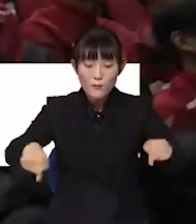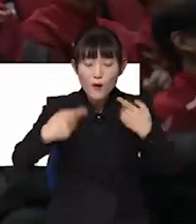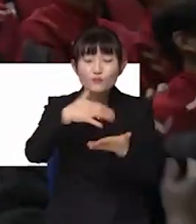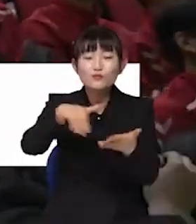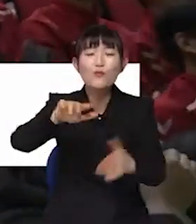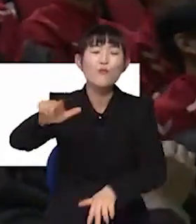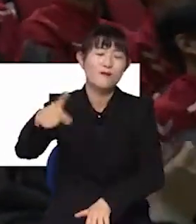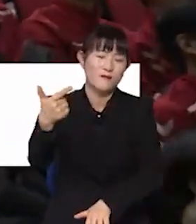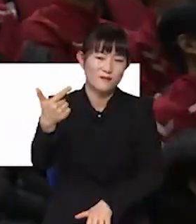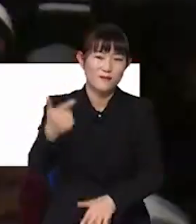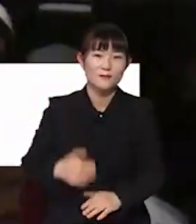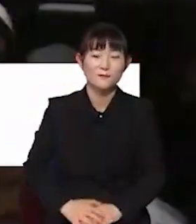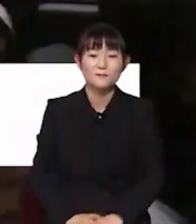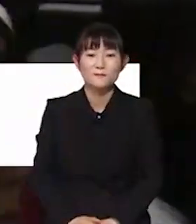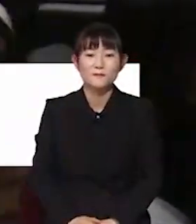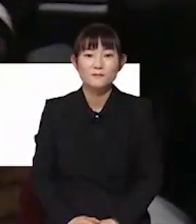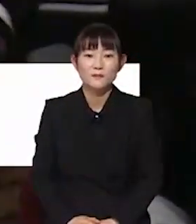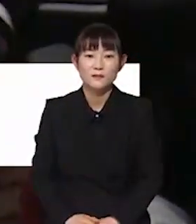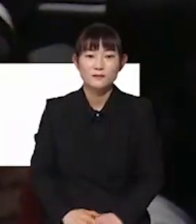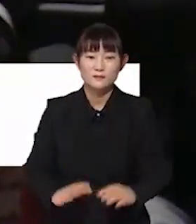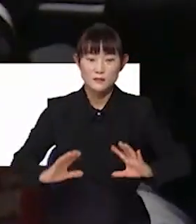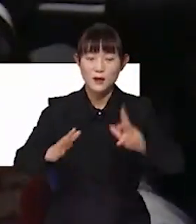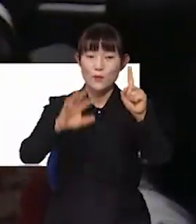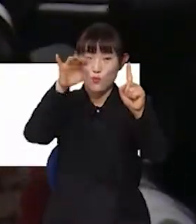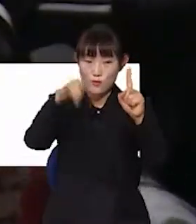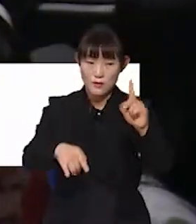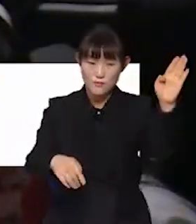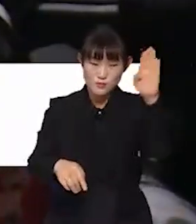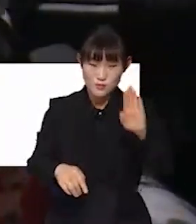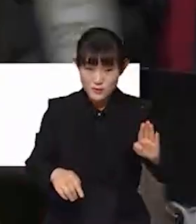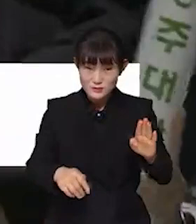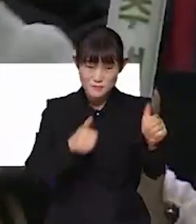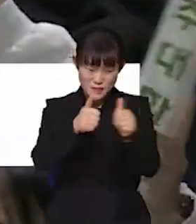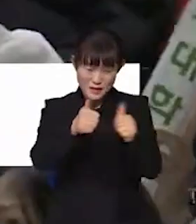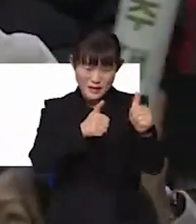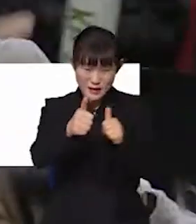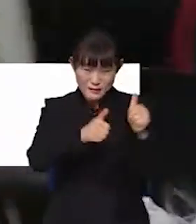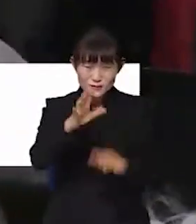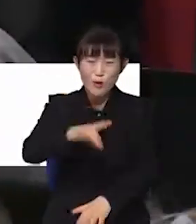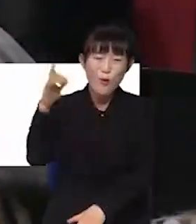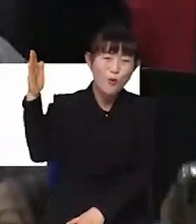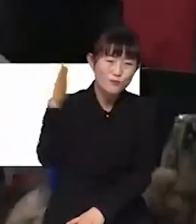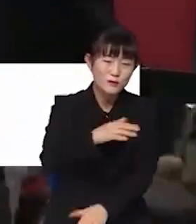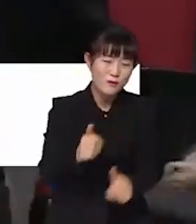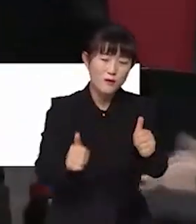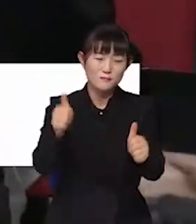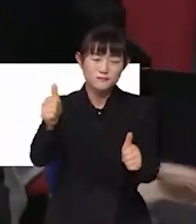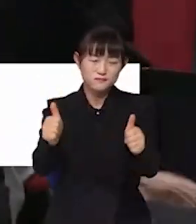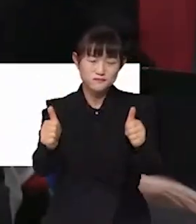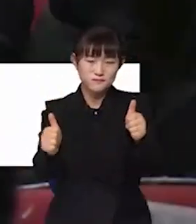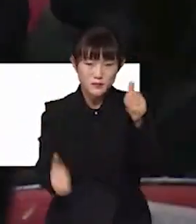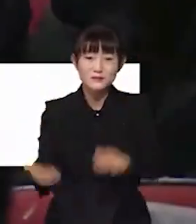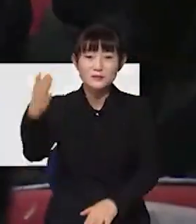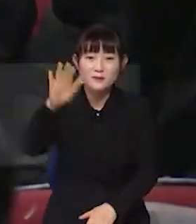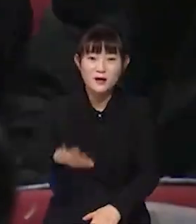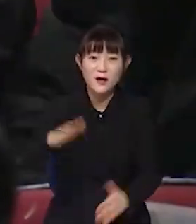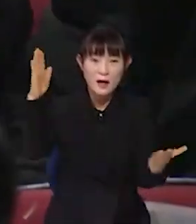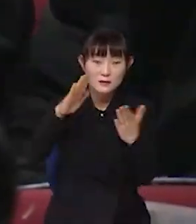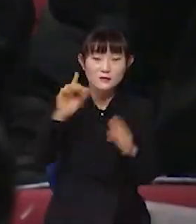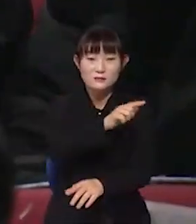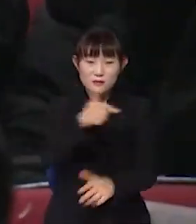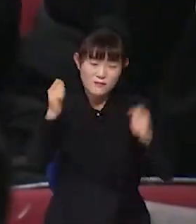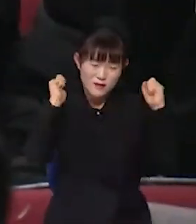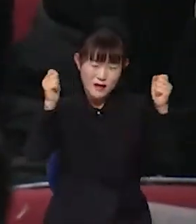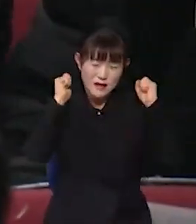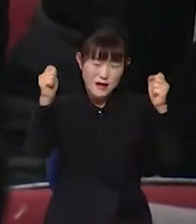학생들이 참여했습니다. 세계 1위 브라질을 상대로 하는 경기는 초반부터 어려운 흐름이었지만 학생들의 응원 소리는